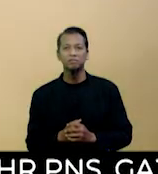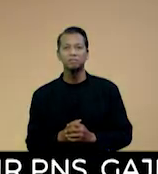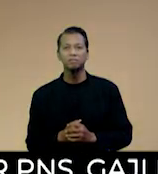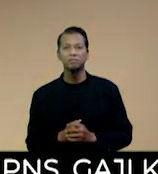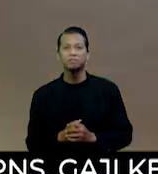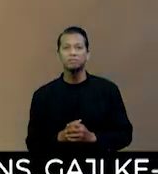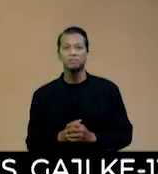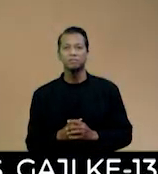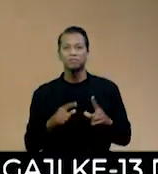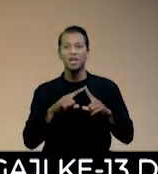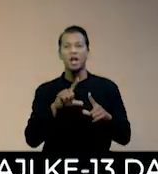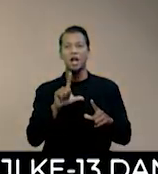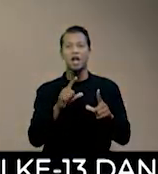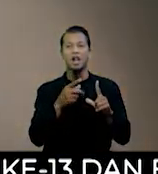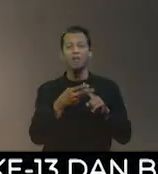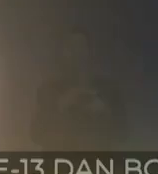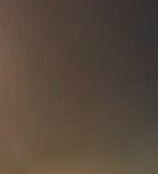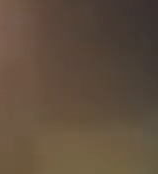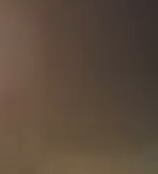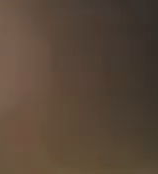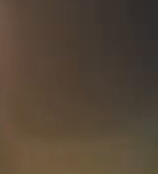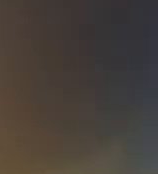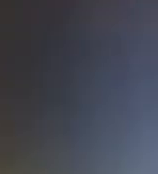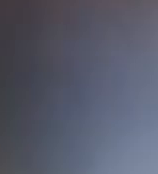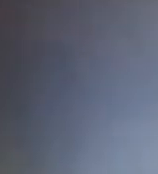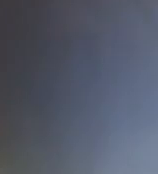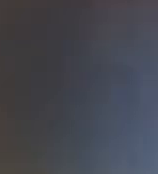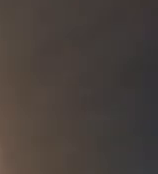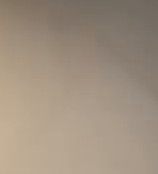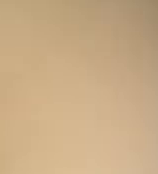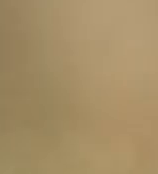Al-Fatih dan Kartono Fayau tenggelam di Pantai Batu Merah, Batam, Kepulauan Riau.